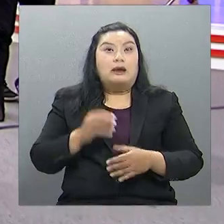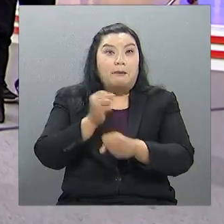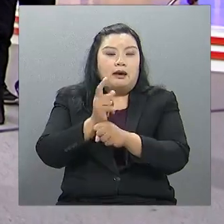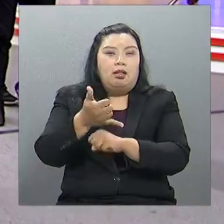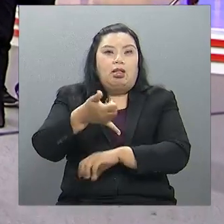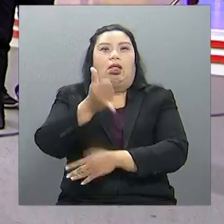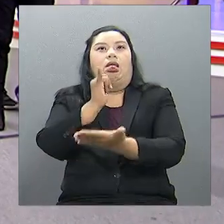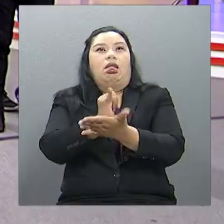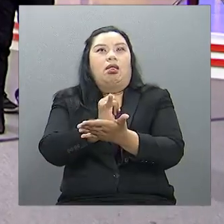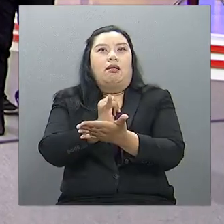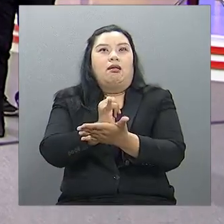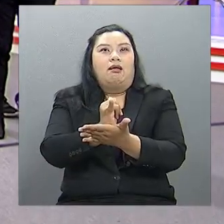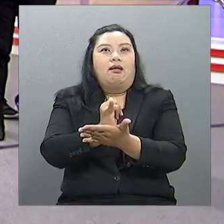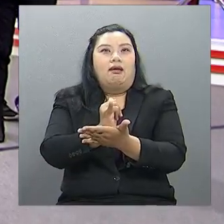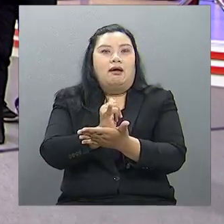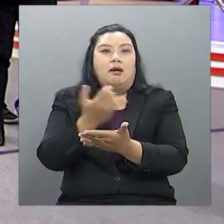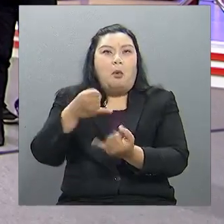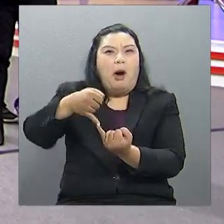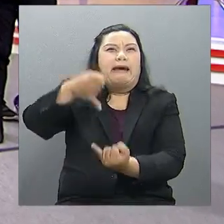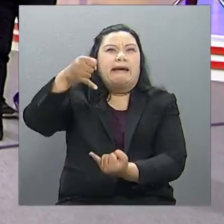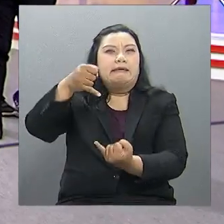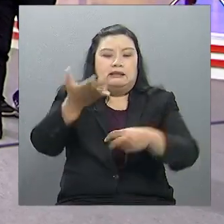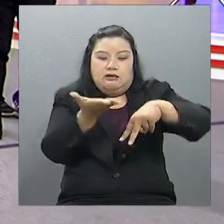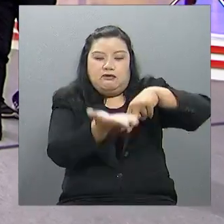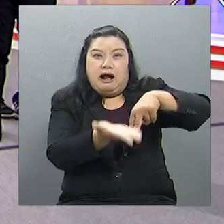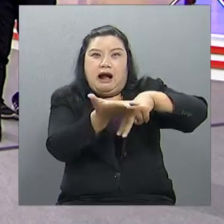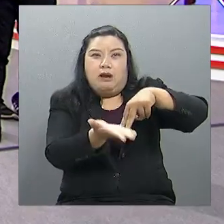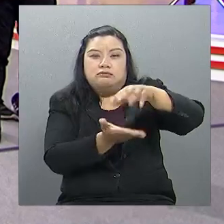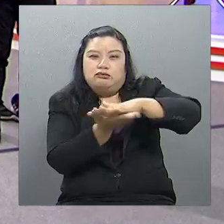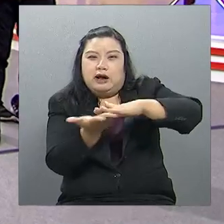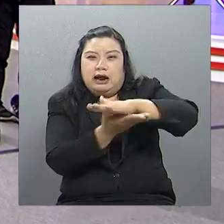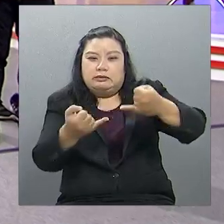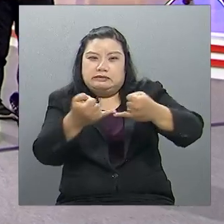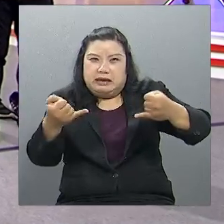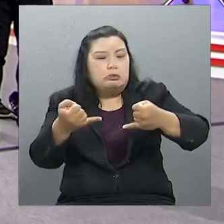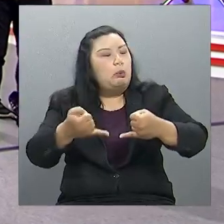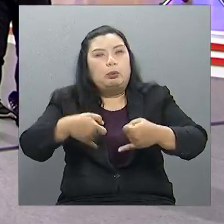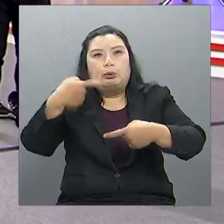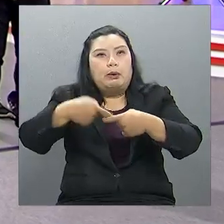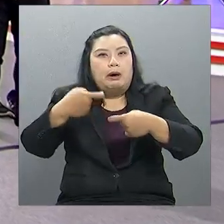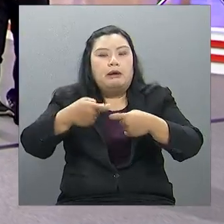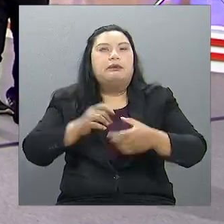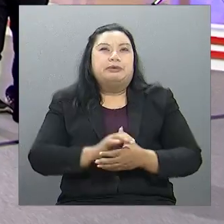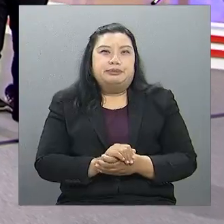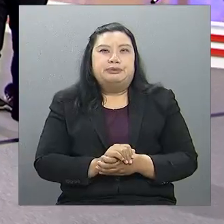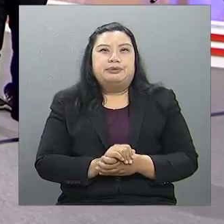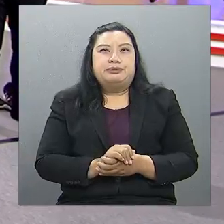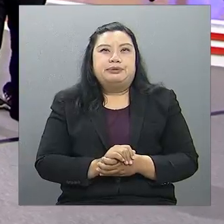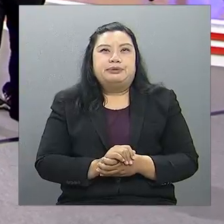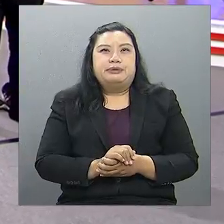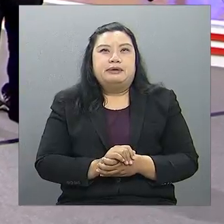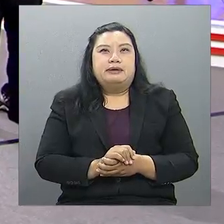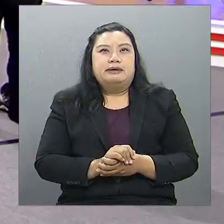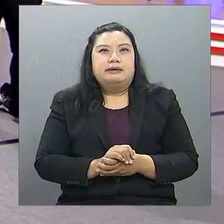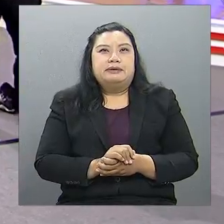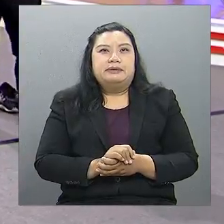เชชาตบนตกกมีปร patronsเรื่องตู euro 1994 าเยมากหรอไม่รวงว่าคทุกอย่มัเก